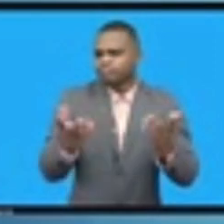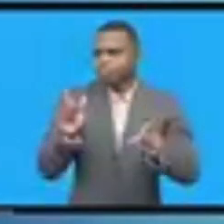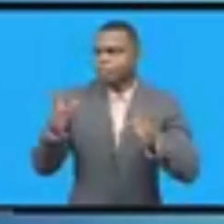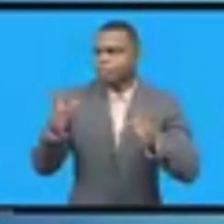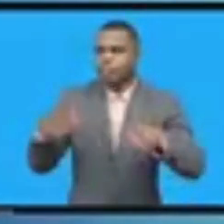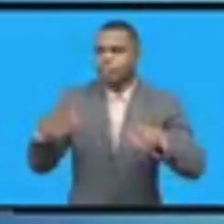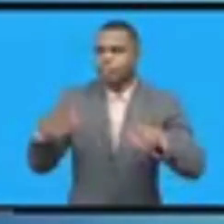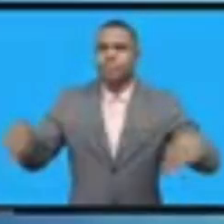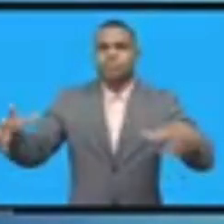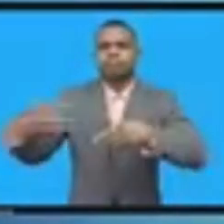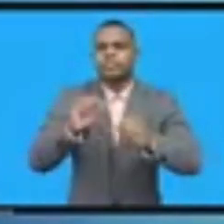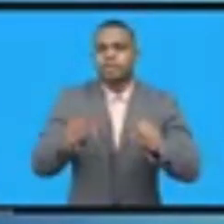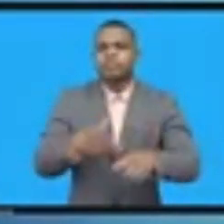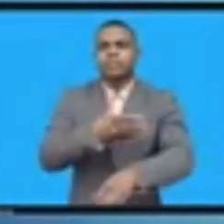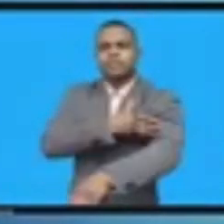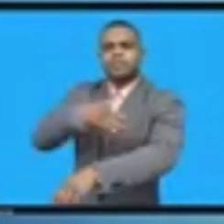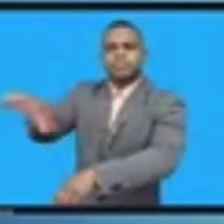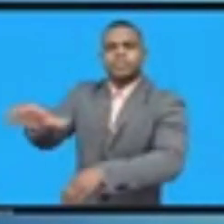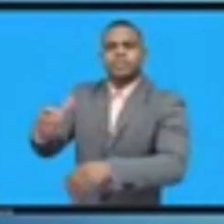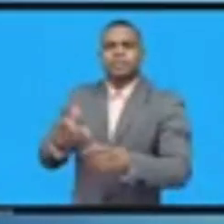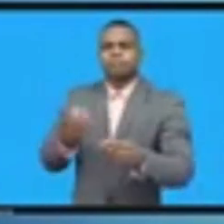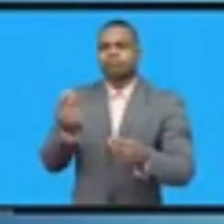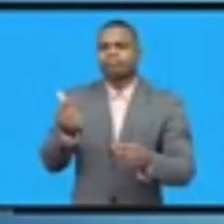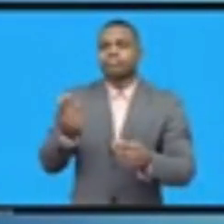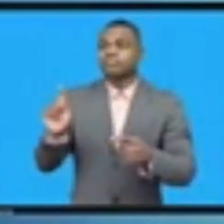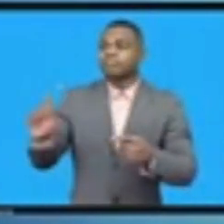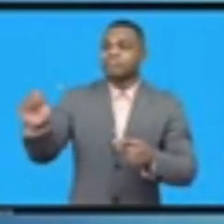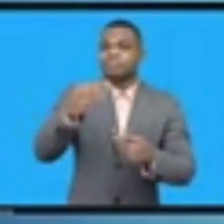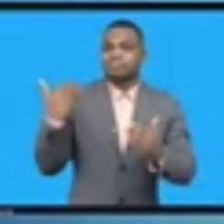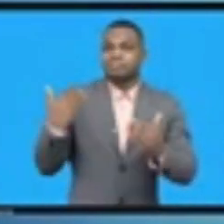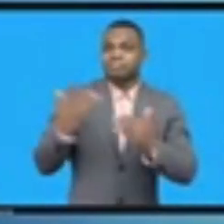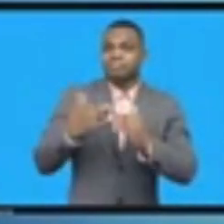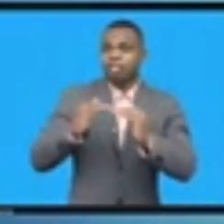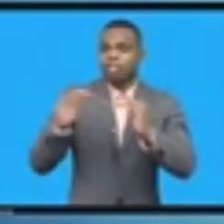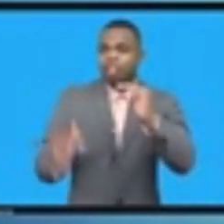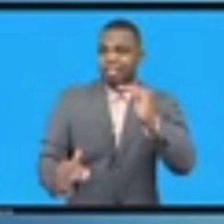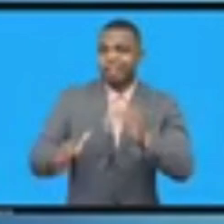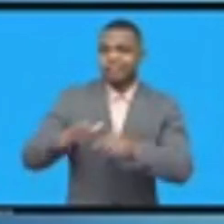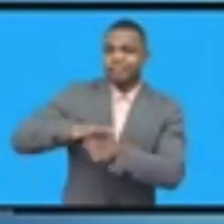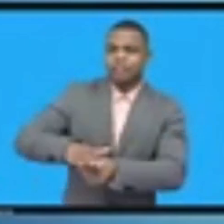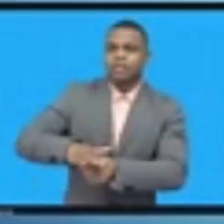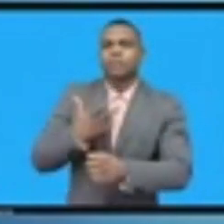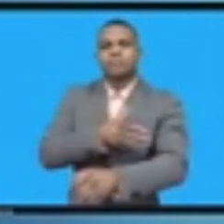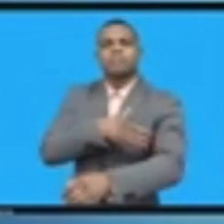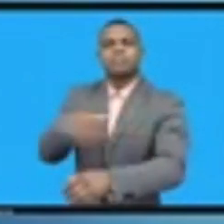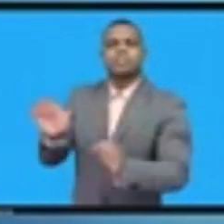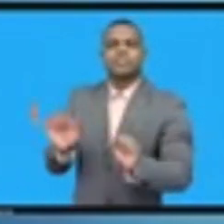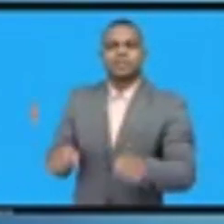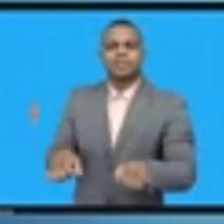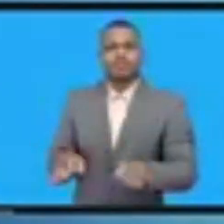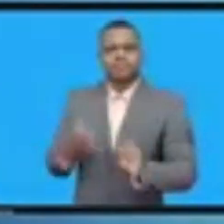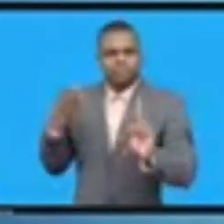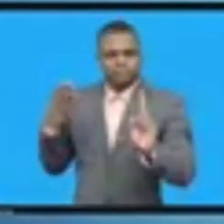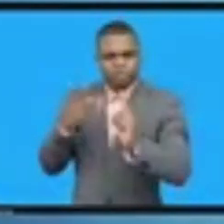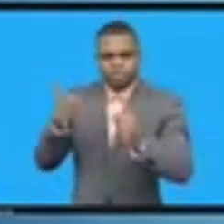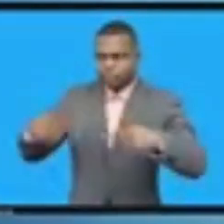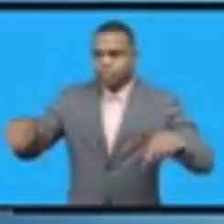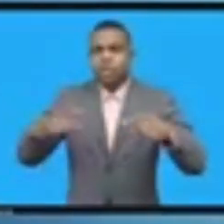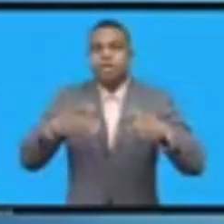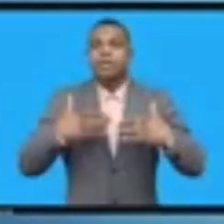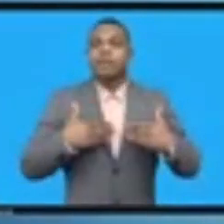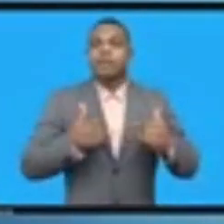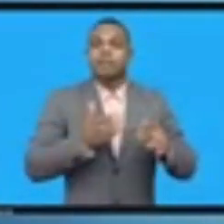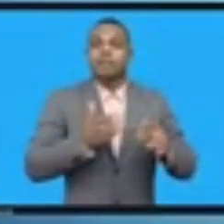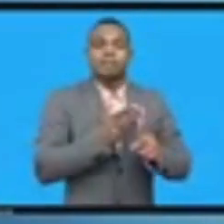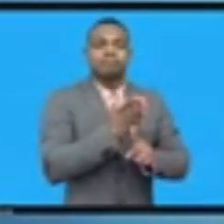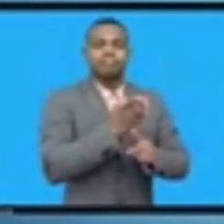人呢都能够在任何的地方都能够进行上网，我们可以去加强这个知识的产生，那么